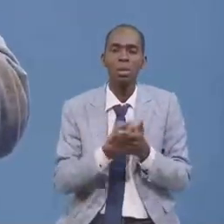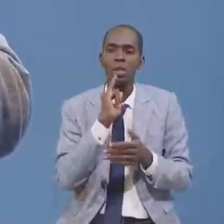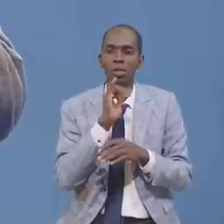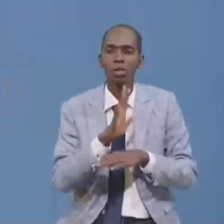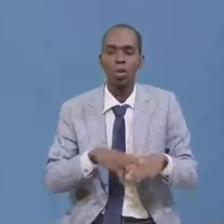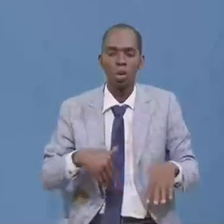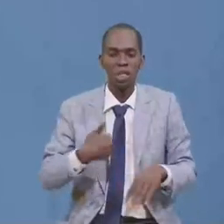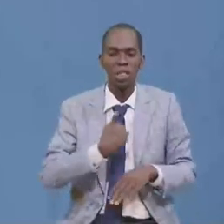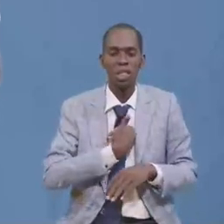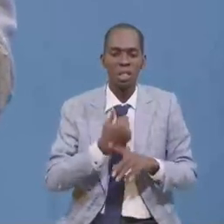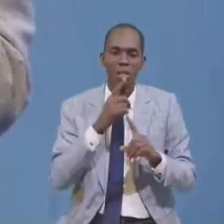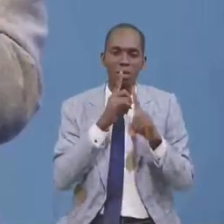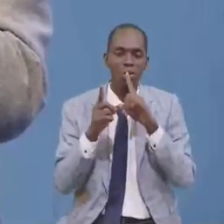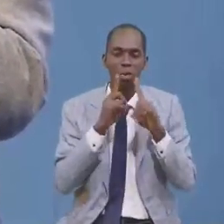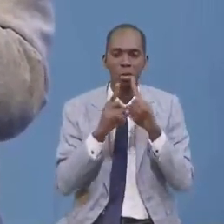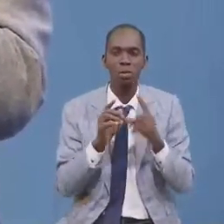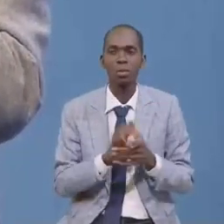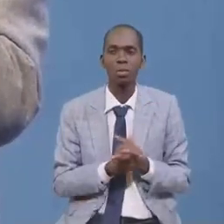soliloque.